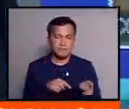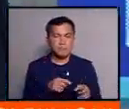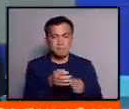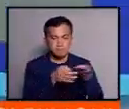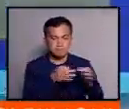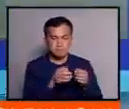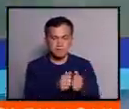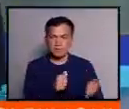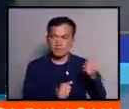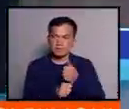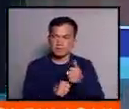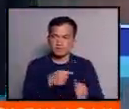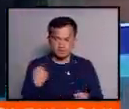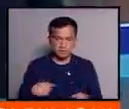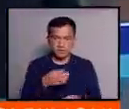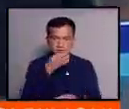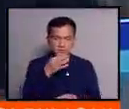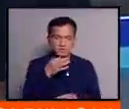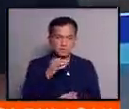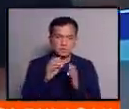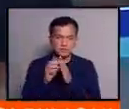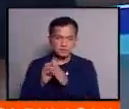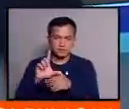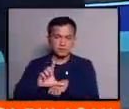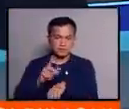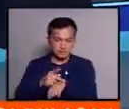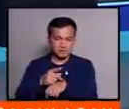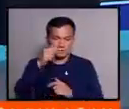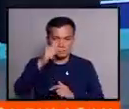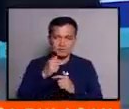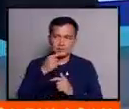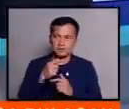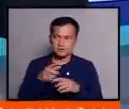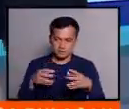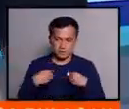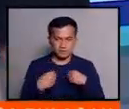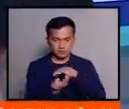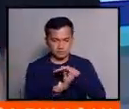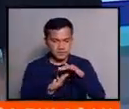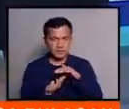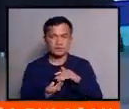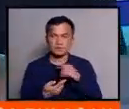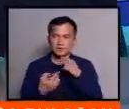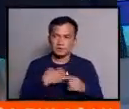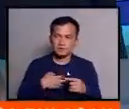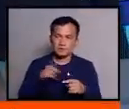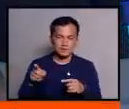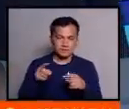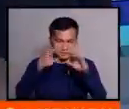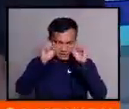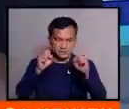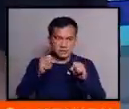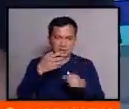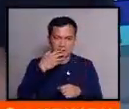Nagpaliwanag ang pamunuan ng China Food City sa Las Piñas tungkol sa limitadong pangtanggap nila ng customers. Inireklamo kasi sila